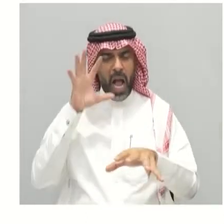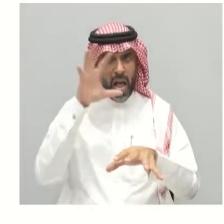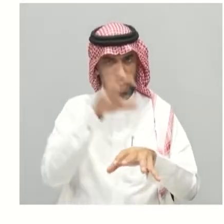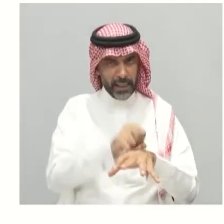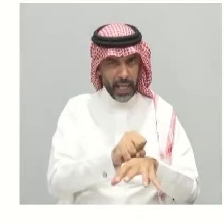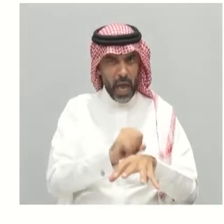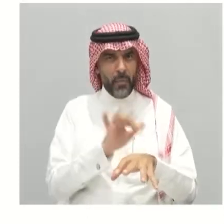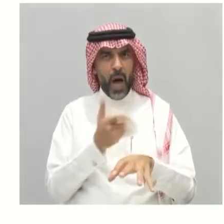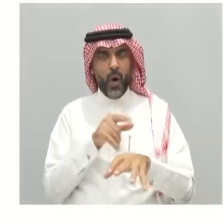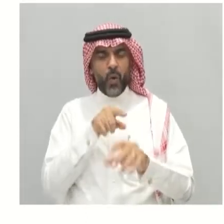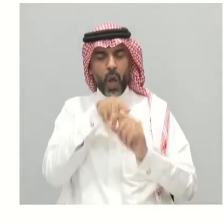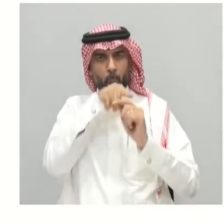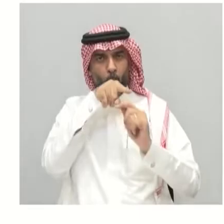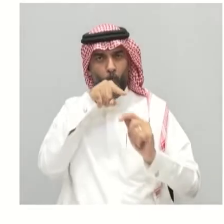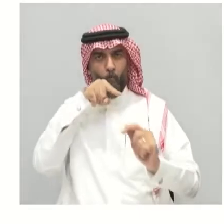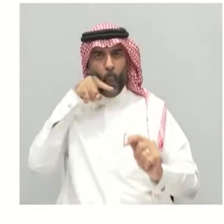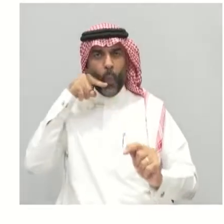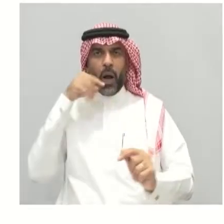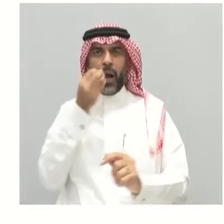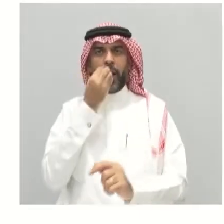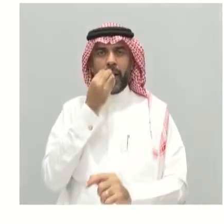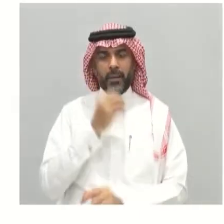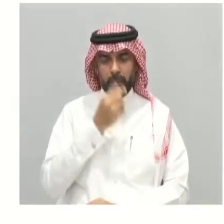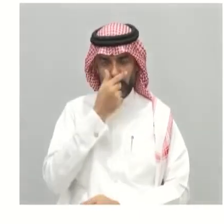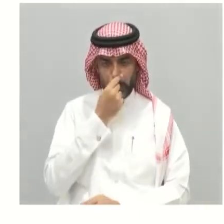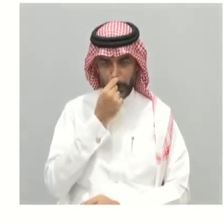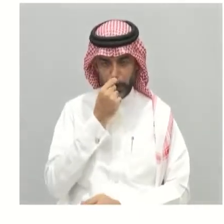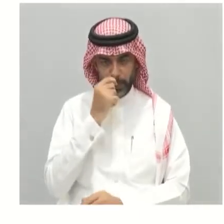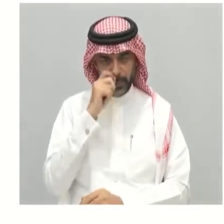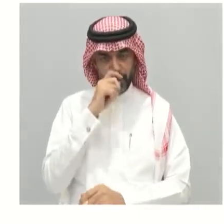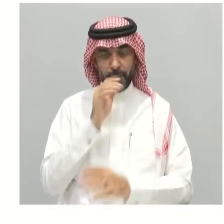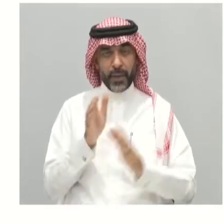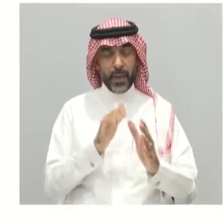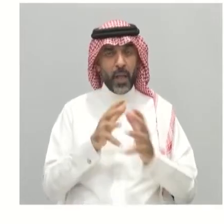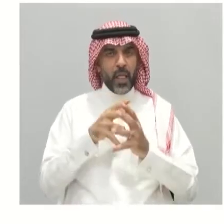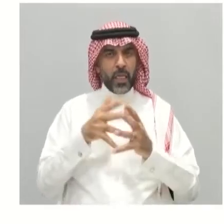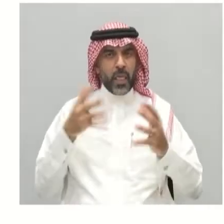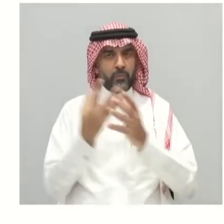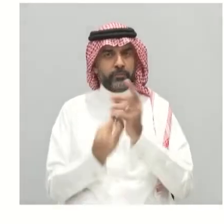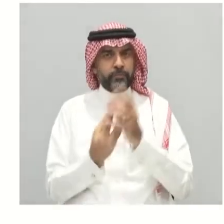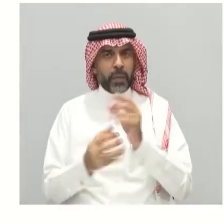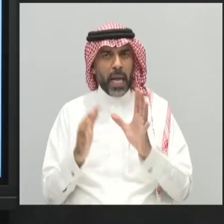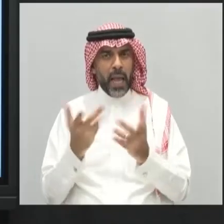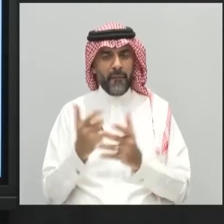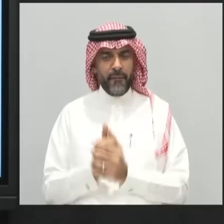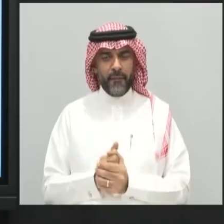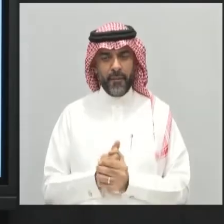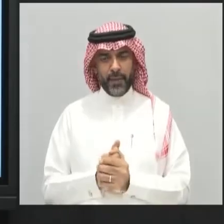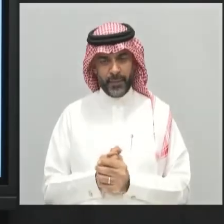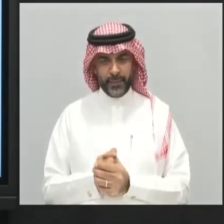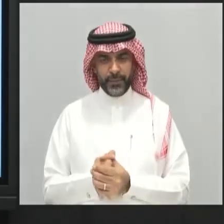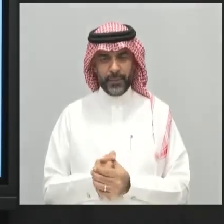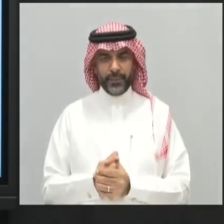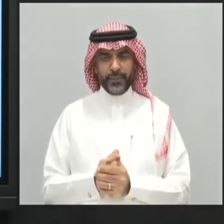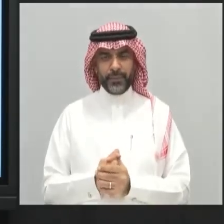الالتهاب او امتصاص ماذا الغذاء التكاثر كيف تتم عمليه التكاثر في